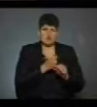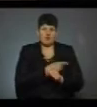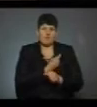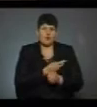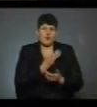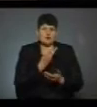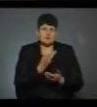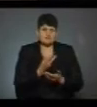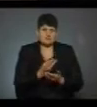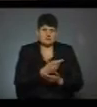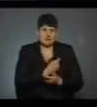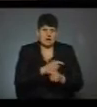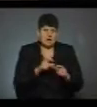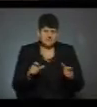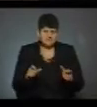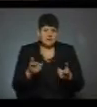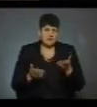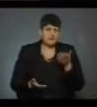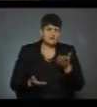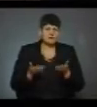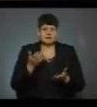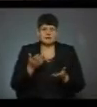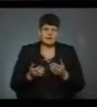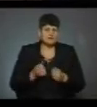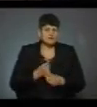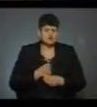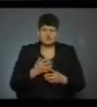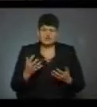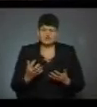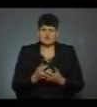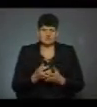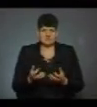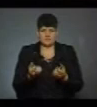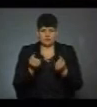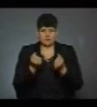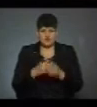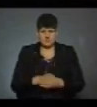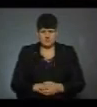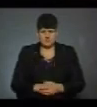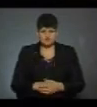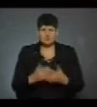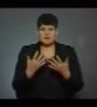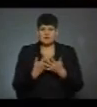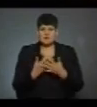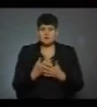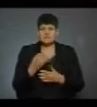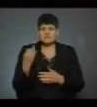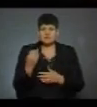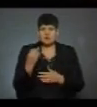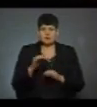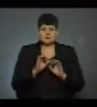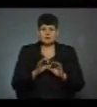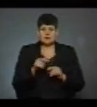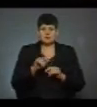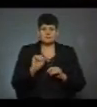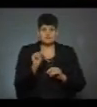госпіталь, але, на жаль, не вдалося врятувати. У фільмі історію Ігоря Римара розповідає його